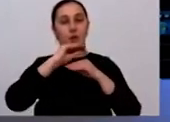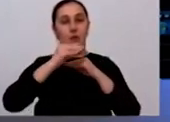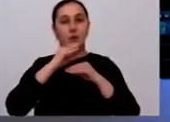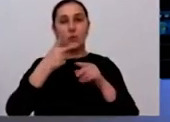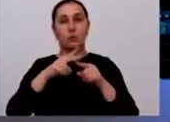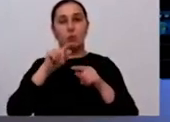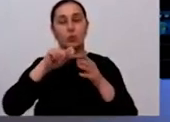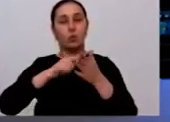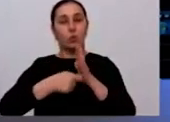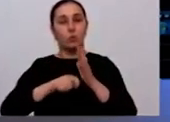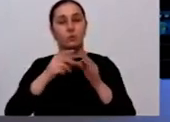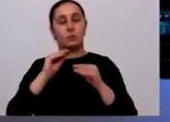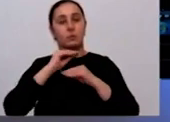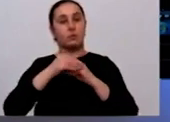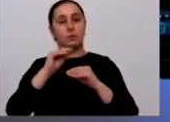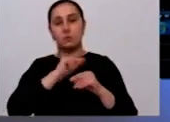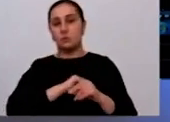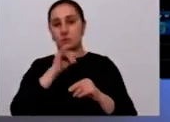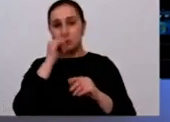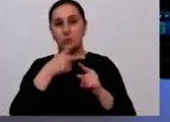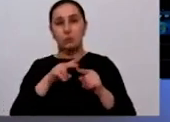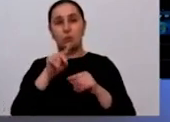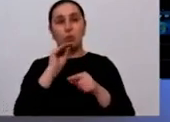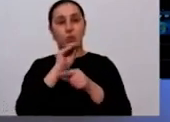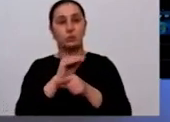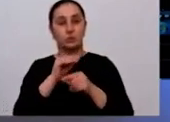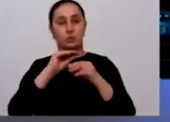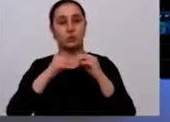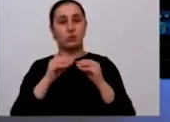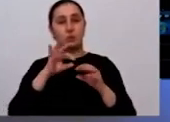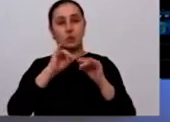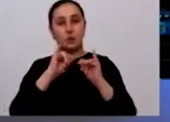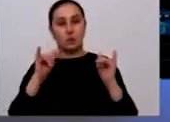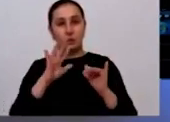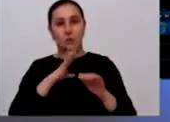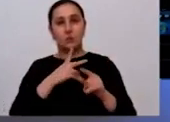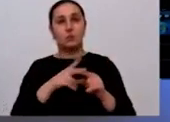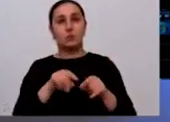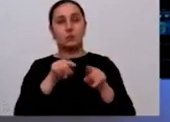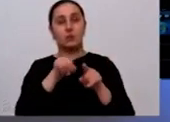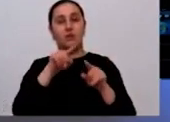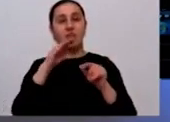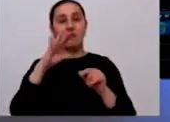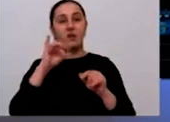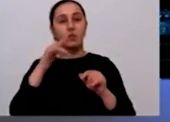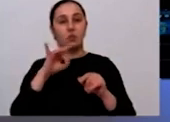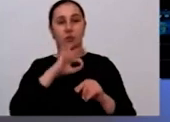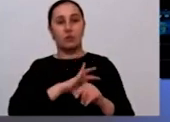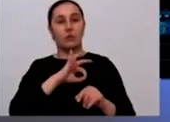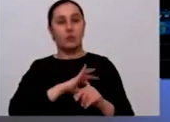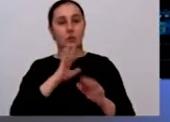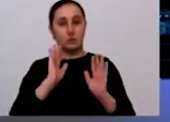Biz qulupli qatlamda ishlay olmaymiz. Shu uchun biz qo'shimcha qatlam yaratib oldik. Endi figuralardan